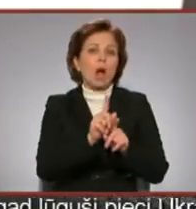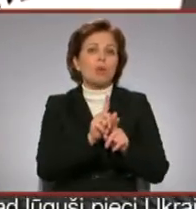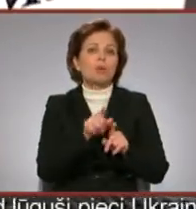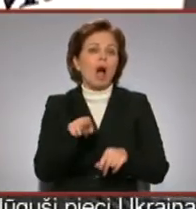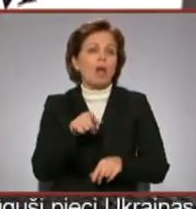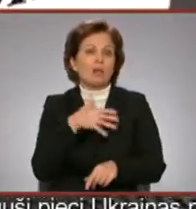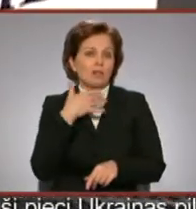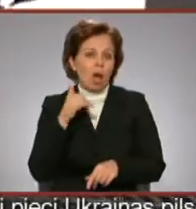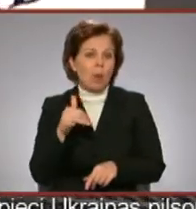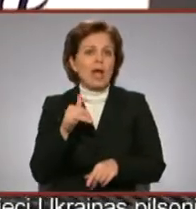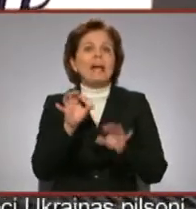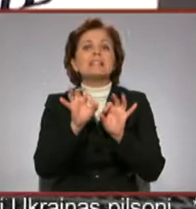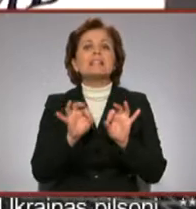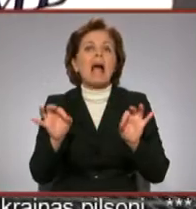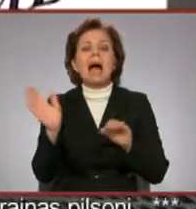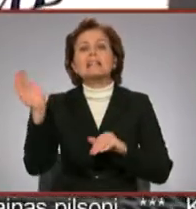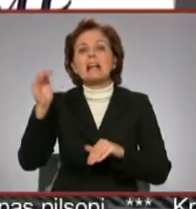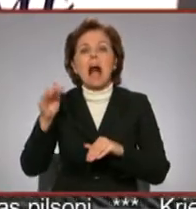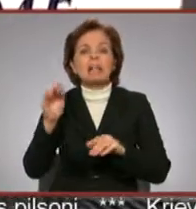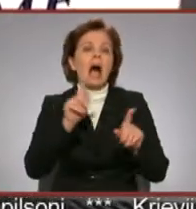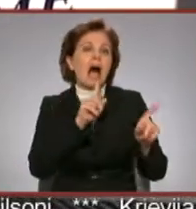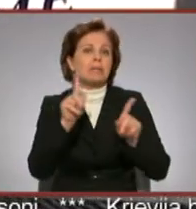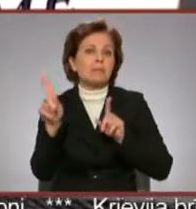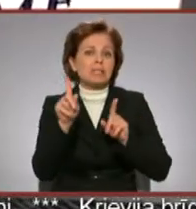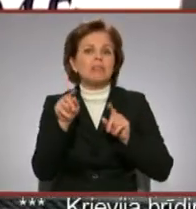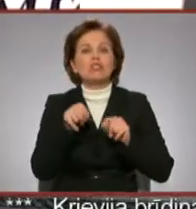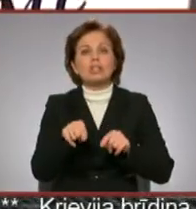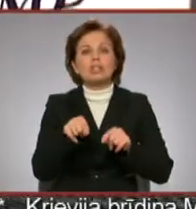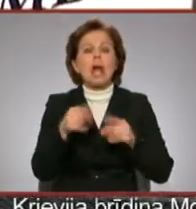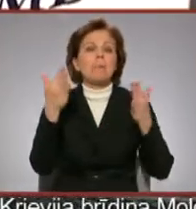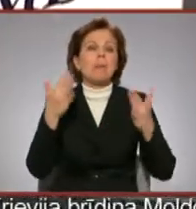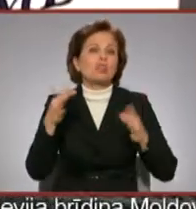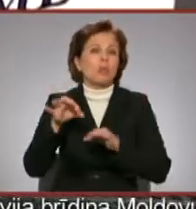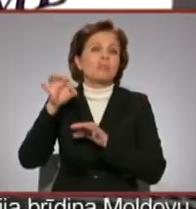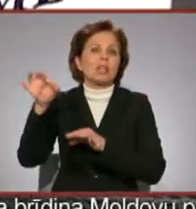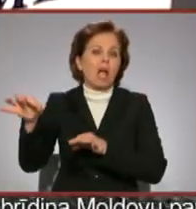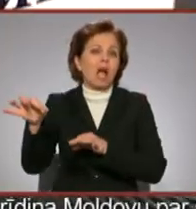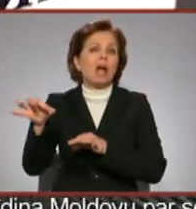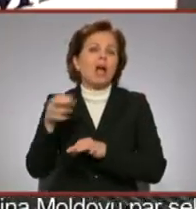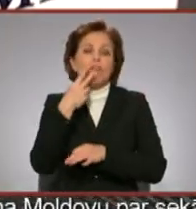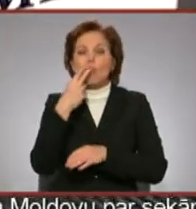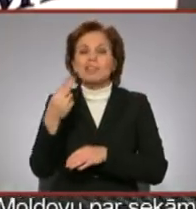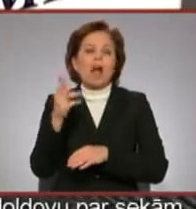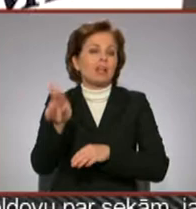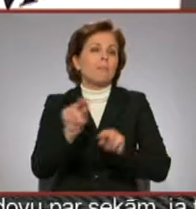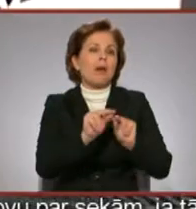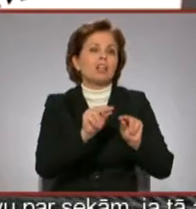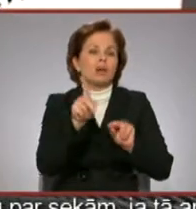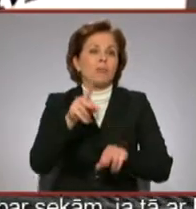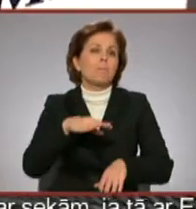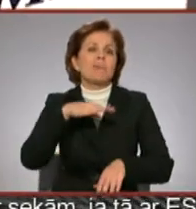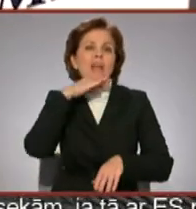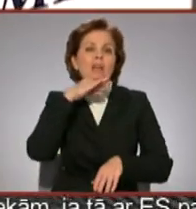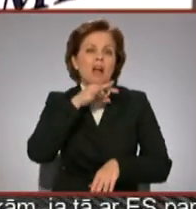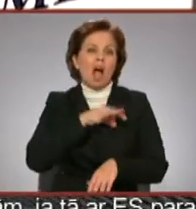Nu, Skaistgalnas vidusskolas administrācija uzskatīja, ka šis pasākums ir liekas, ka pedagogiem ir pietiekami liels atalgojums un ka